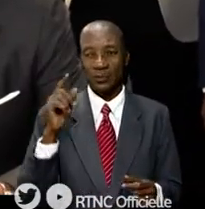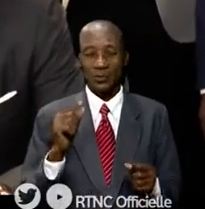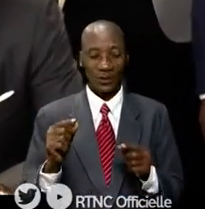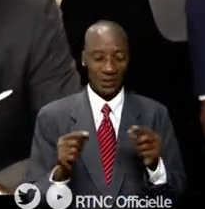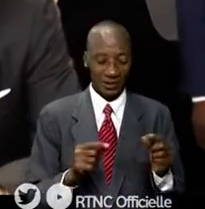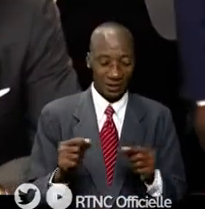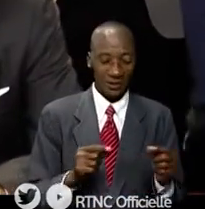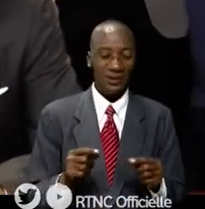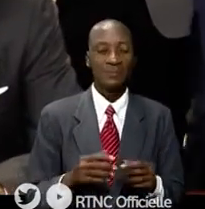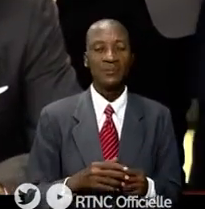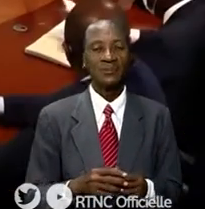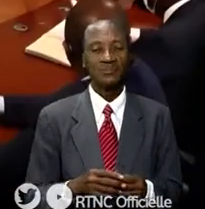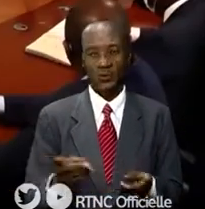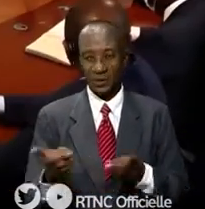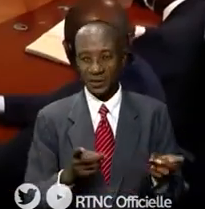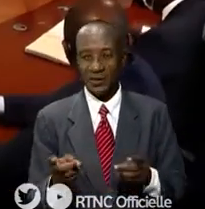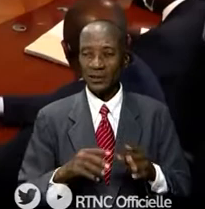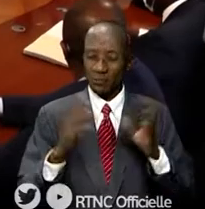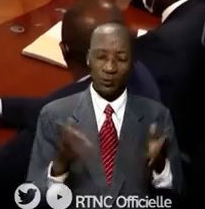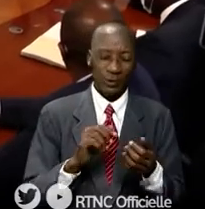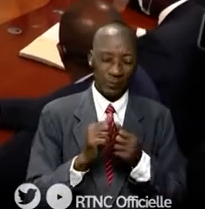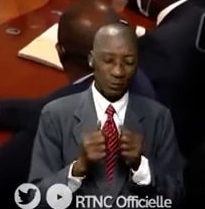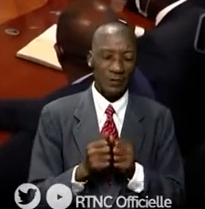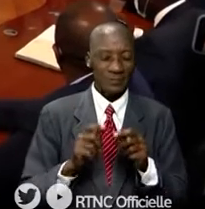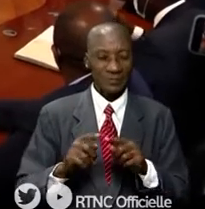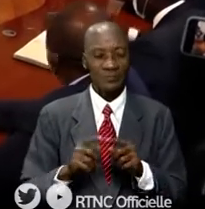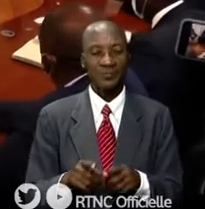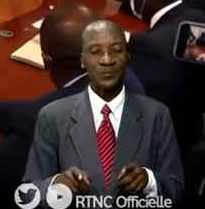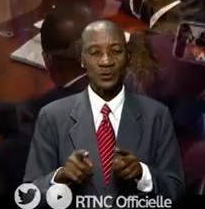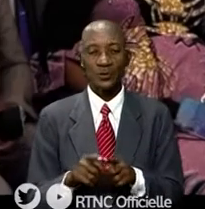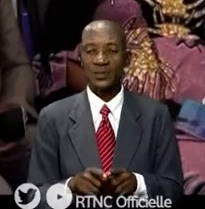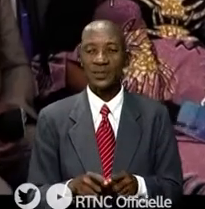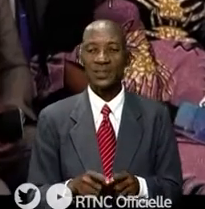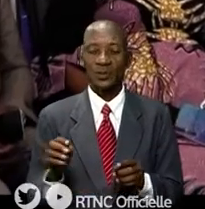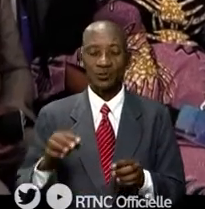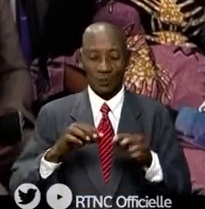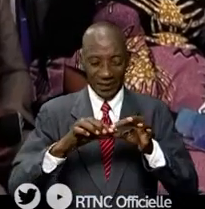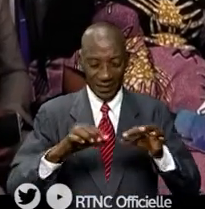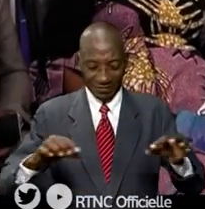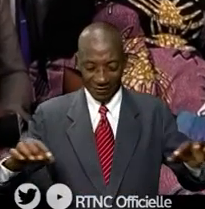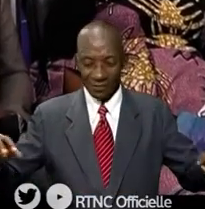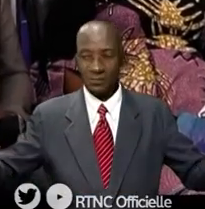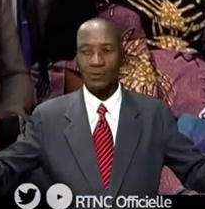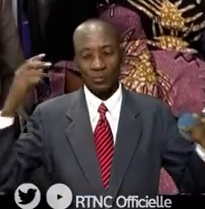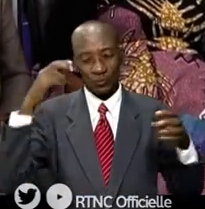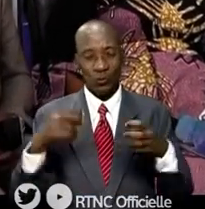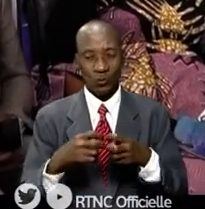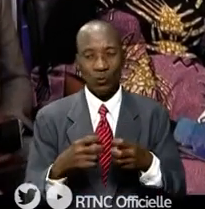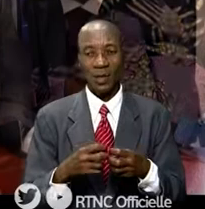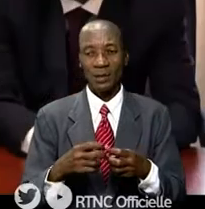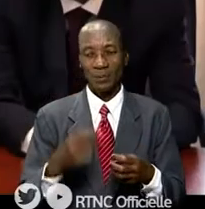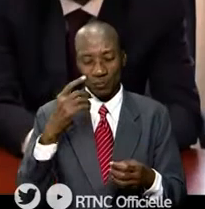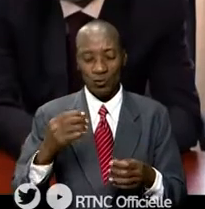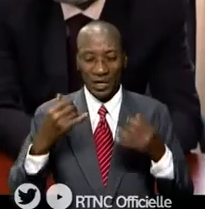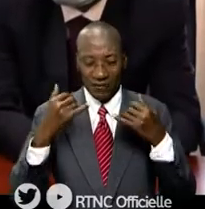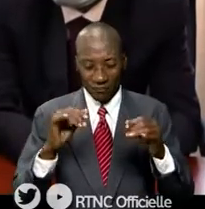licences 3G et 4G, ainsi que l'installation de la fibre optique et les projets du centre de monitoring